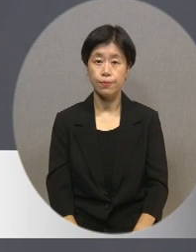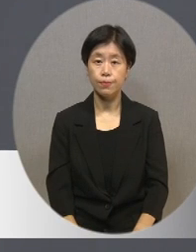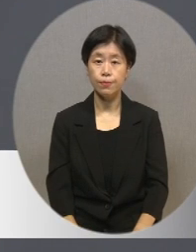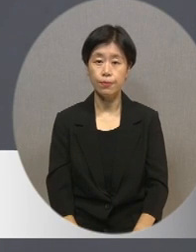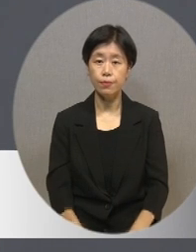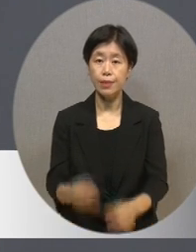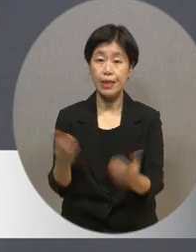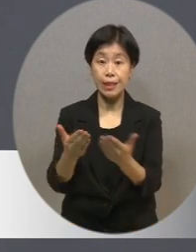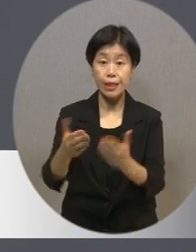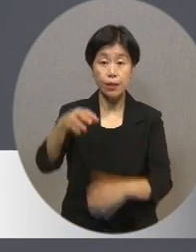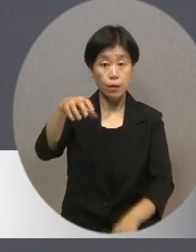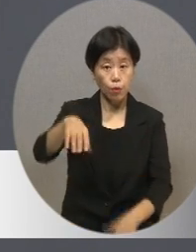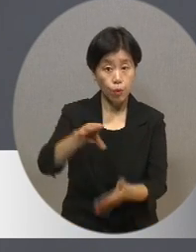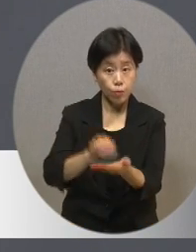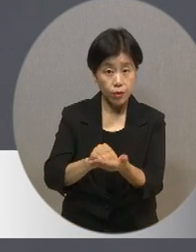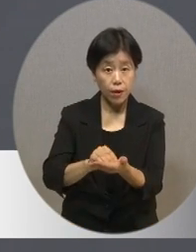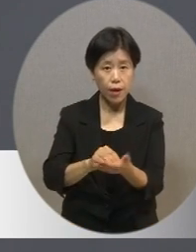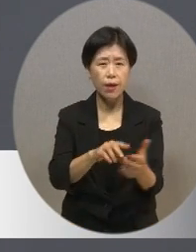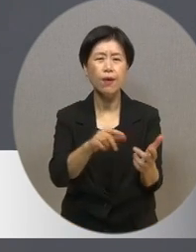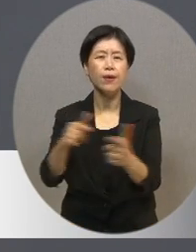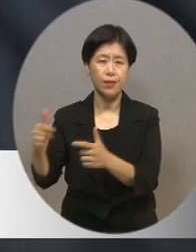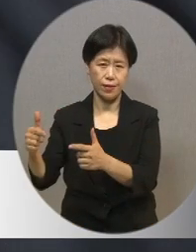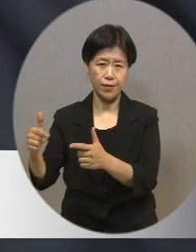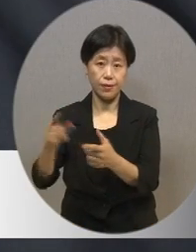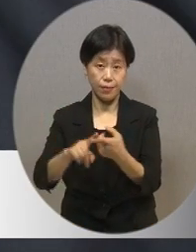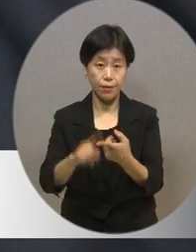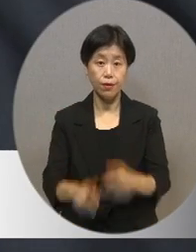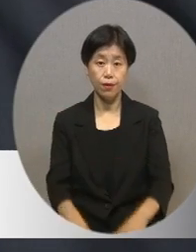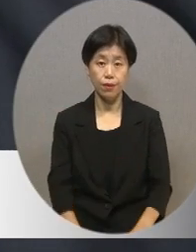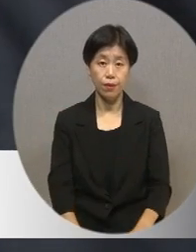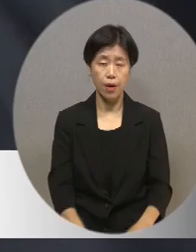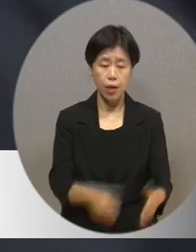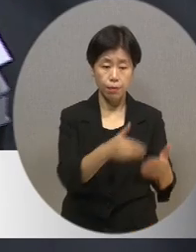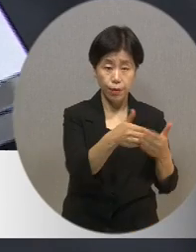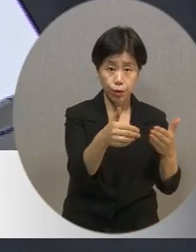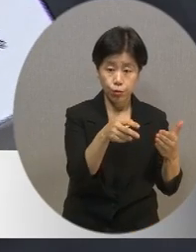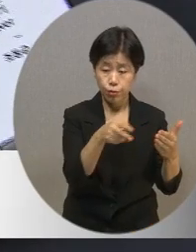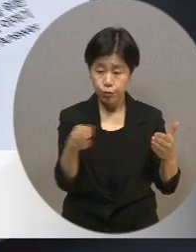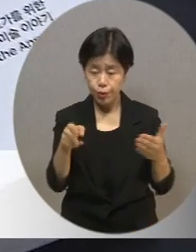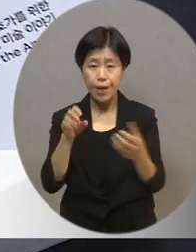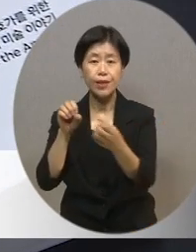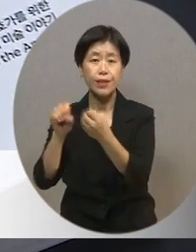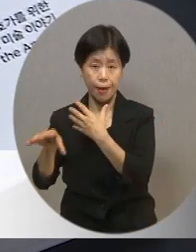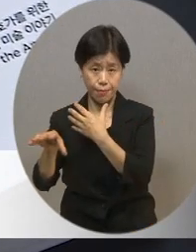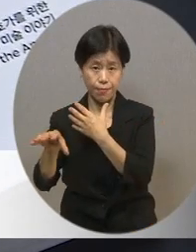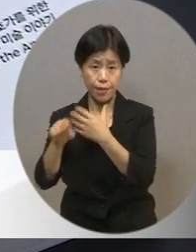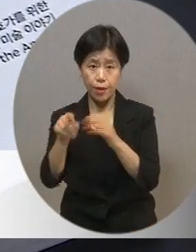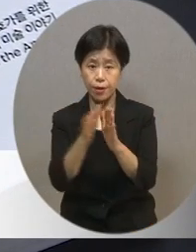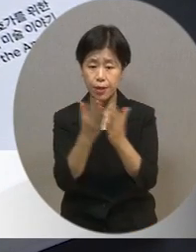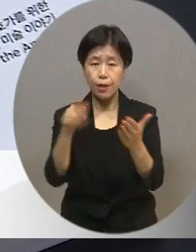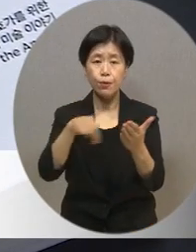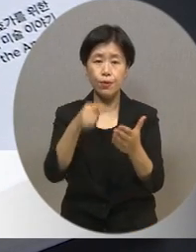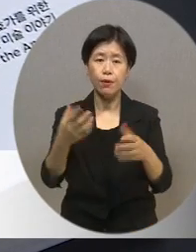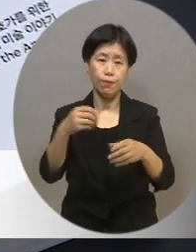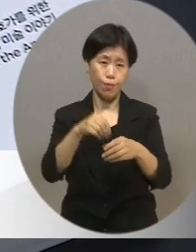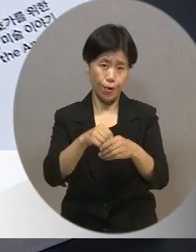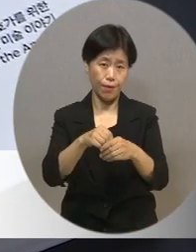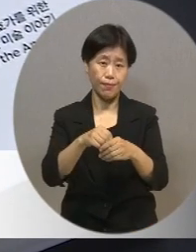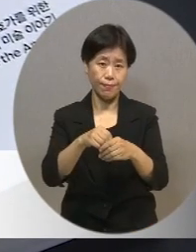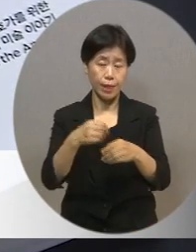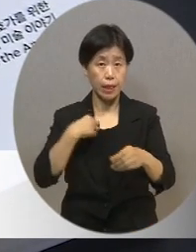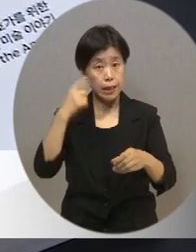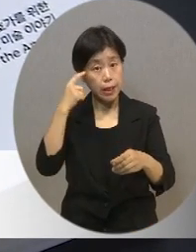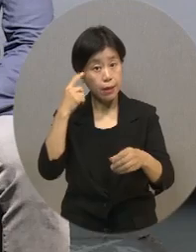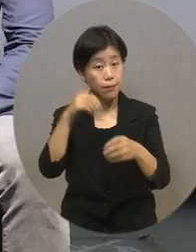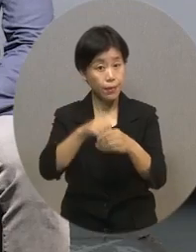저 작업실 문제, 수장고 문제에 대해서 사실 이제 미술이 답이다에 꽤 비중이 있게 예, 이야기를